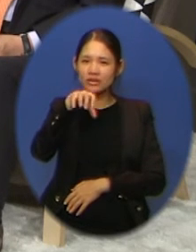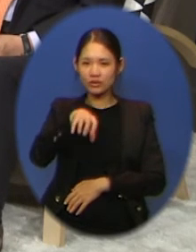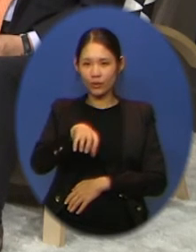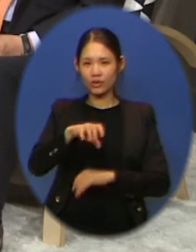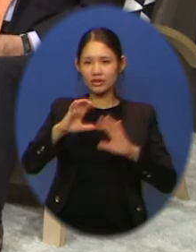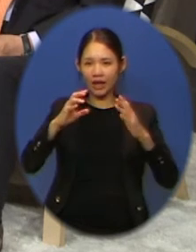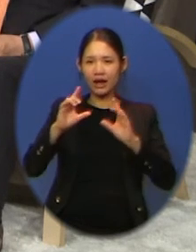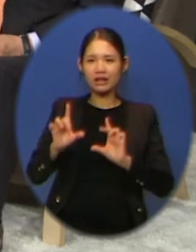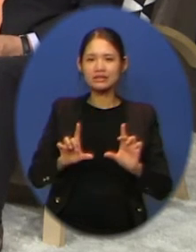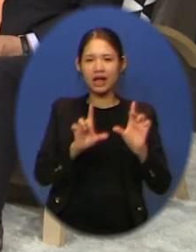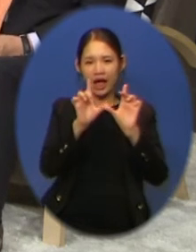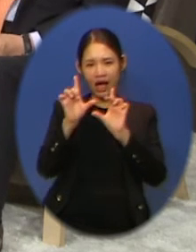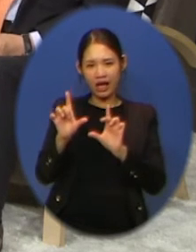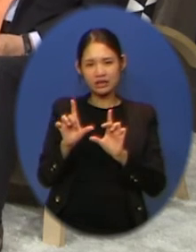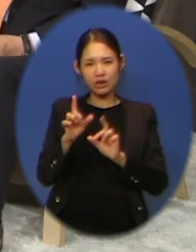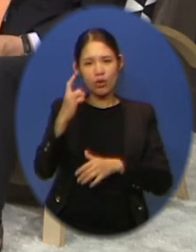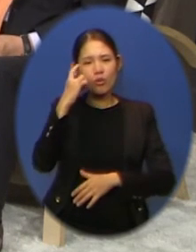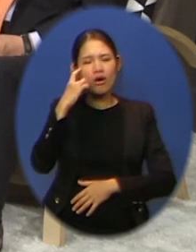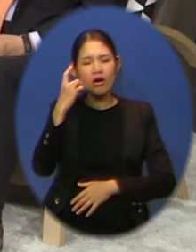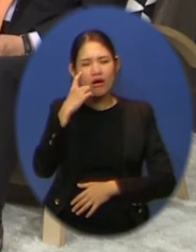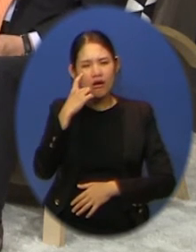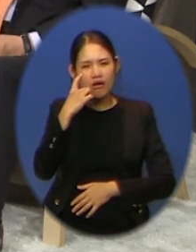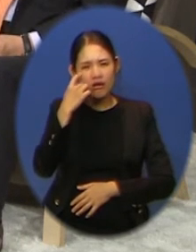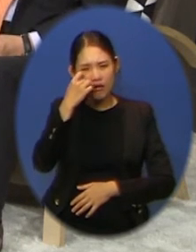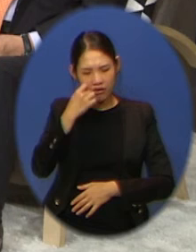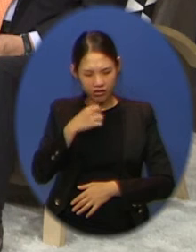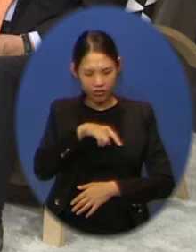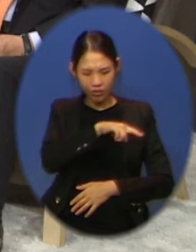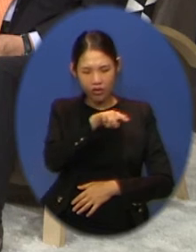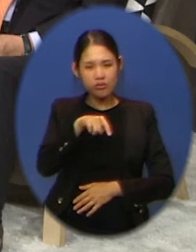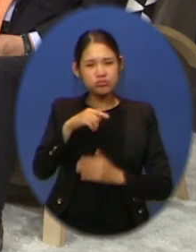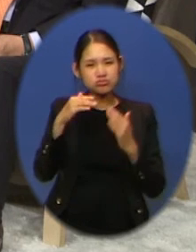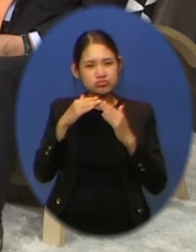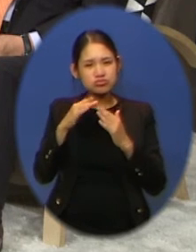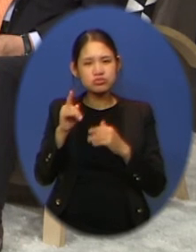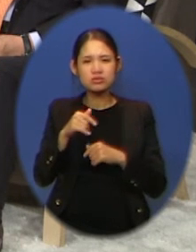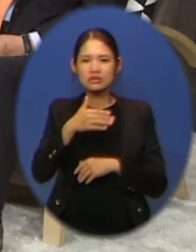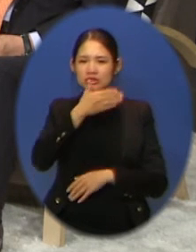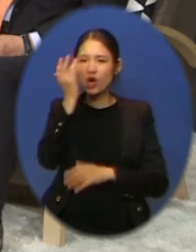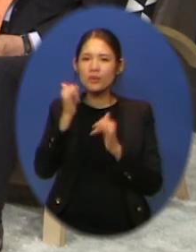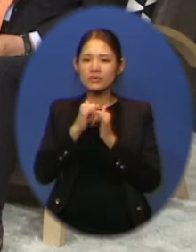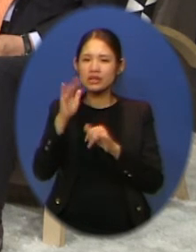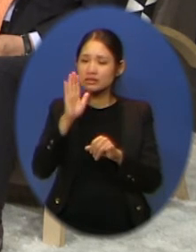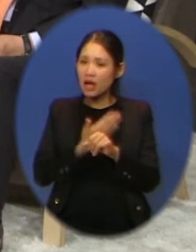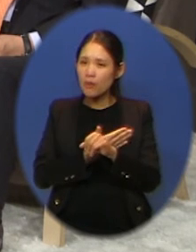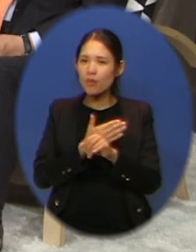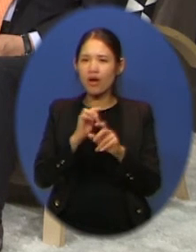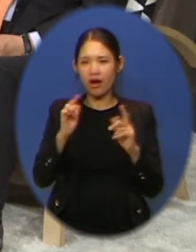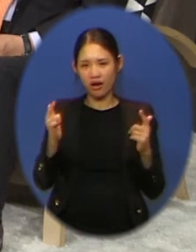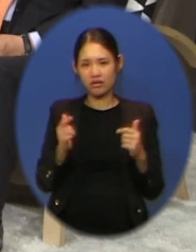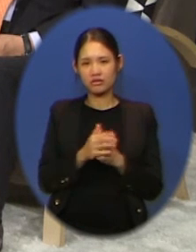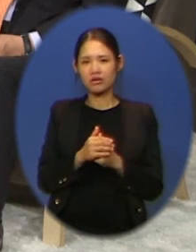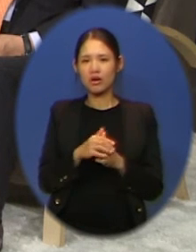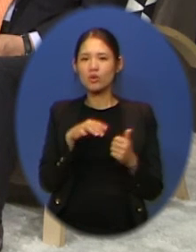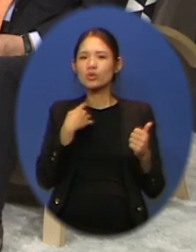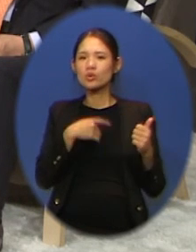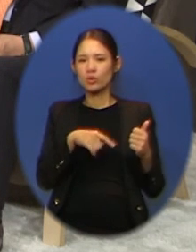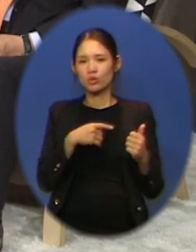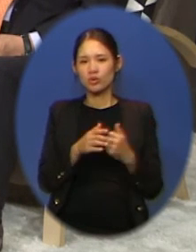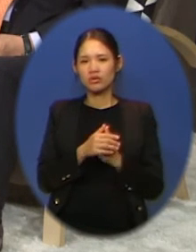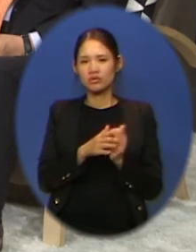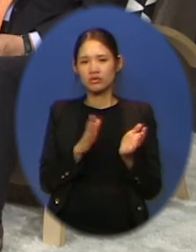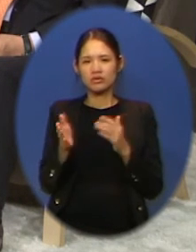왜들 이러는지 한심하게 짝 없습니다. 그러니까 네. 이것은 젊은 사람의 잘못이 아닙니다. 교육부터 저는 이런